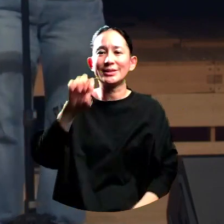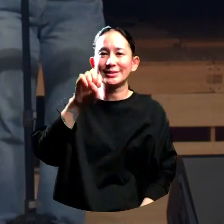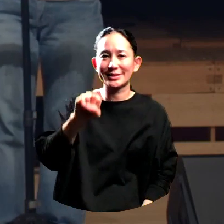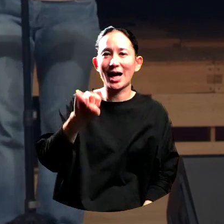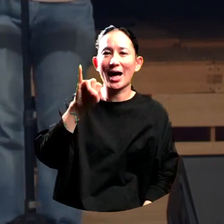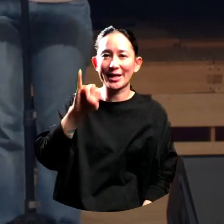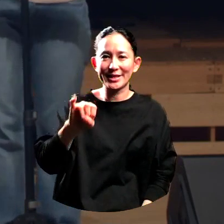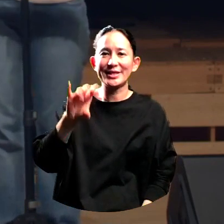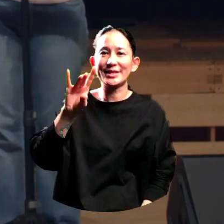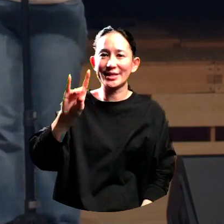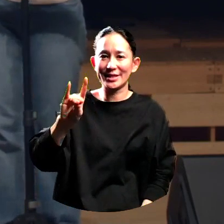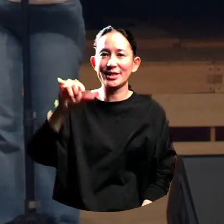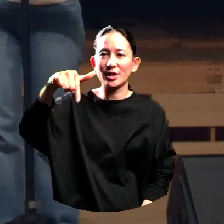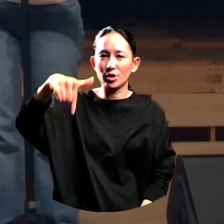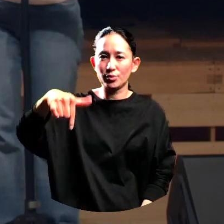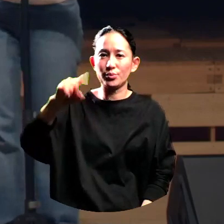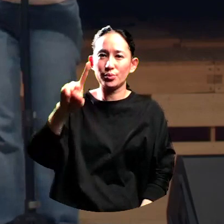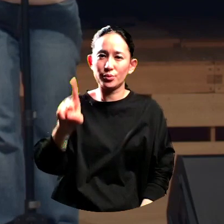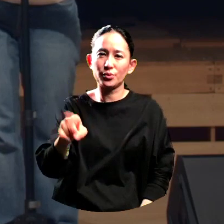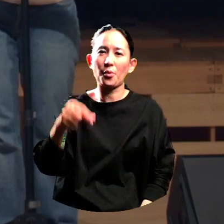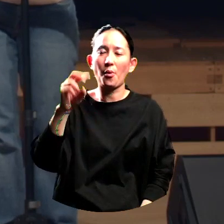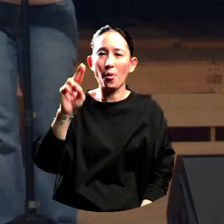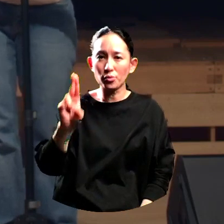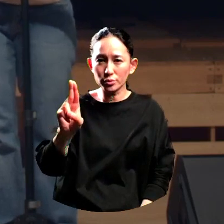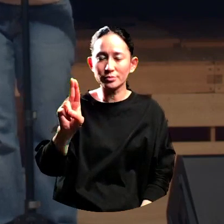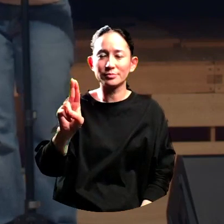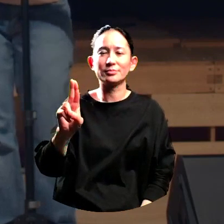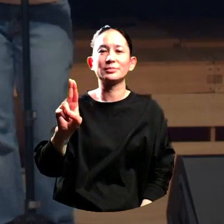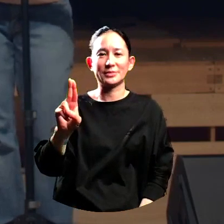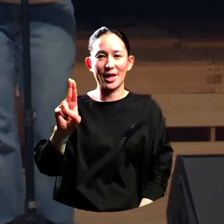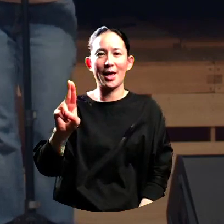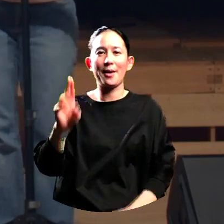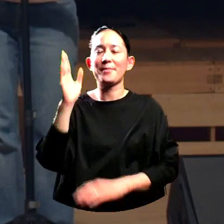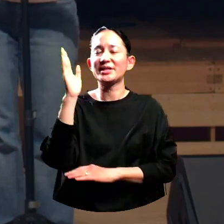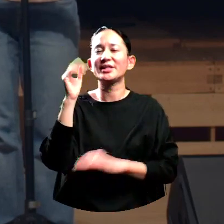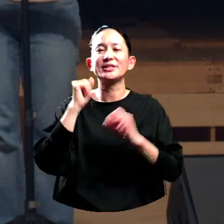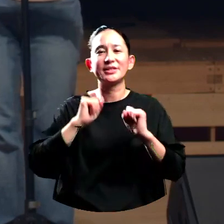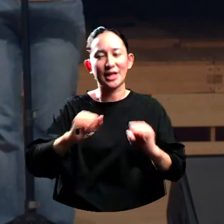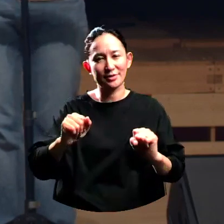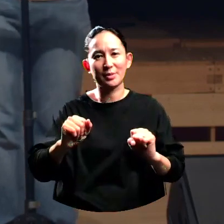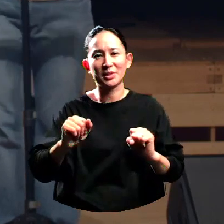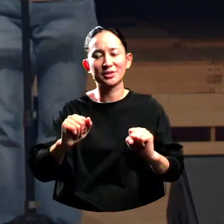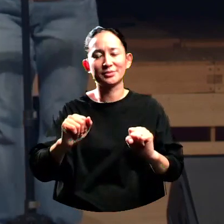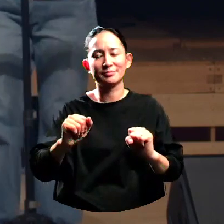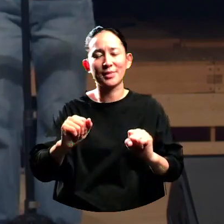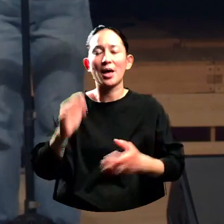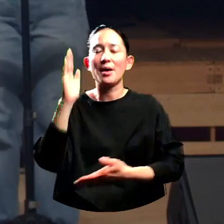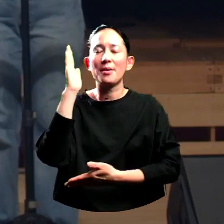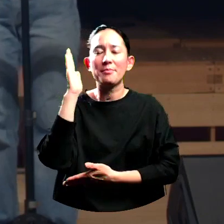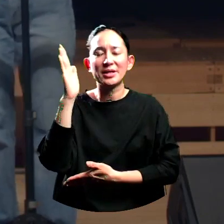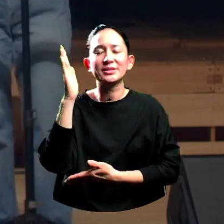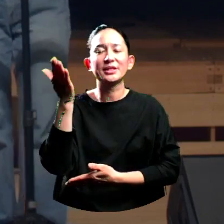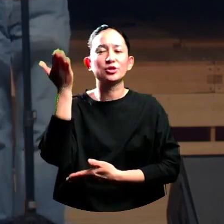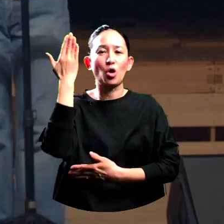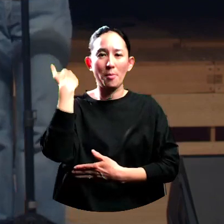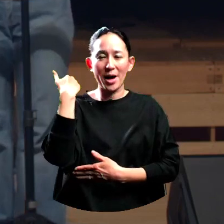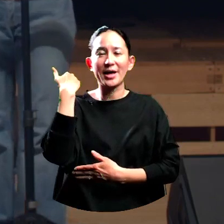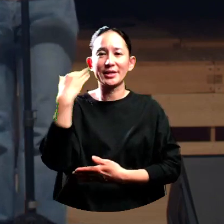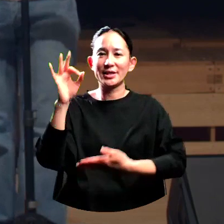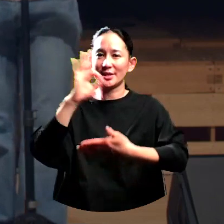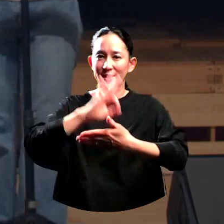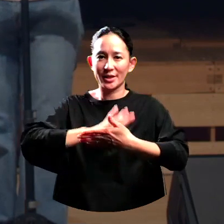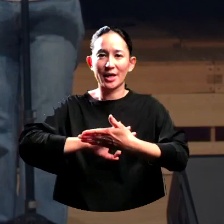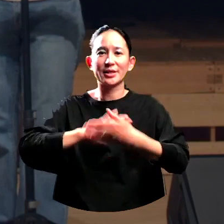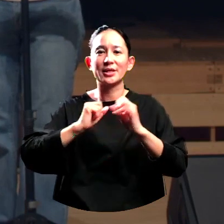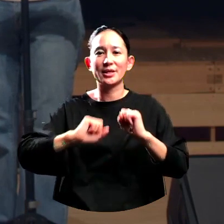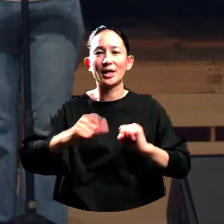。 But before we get into this wonderful Easter message, let's take up a time of tithes and offerings. メッセージに入る前に、献金の時